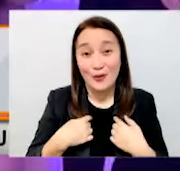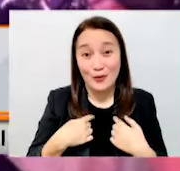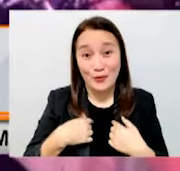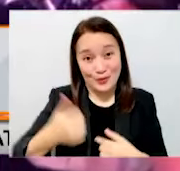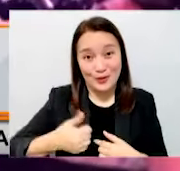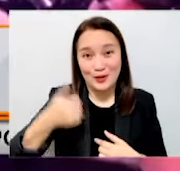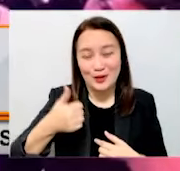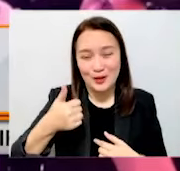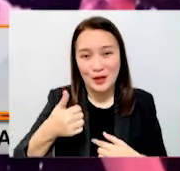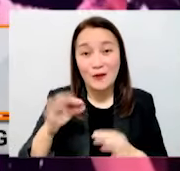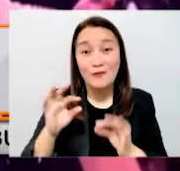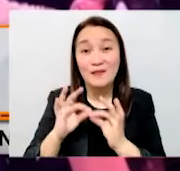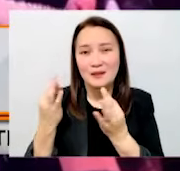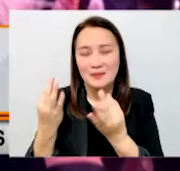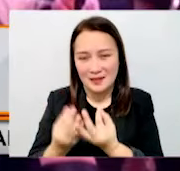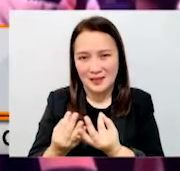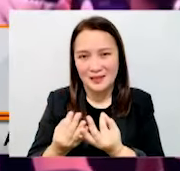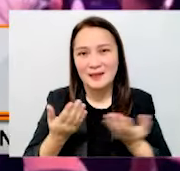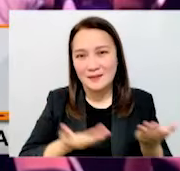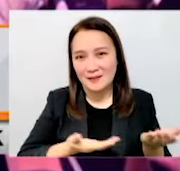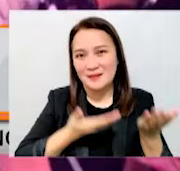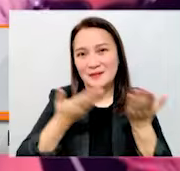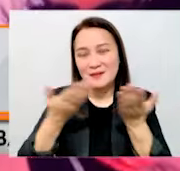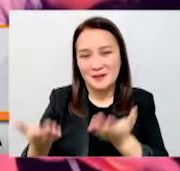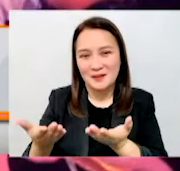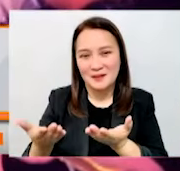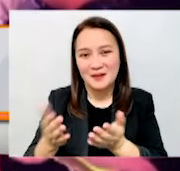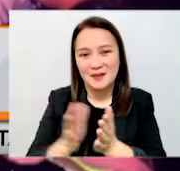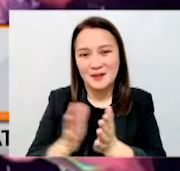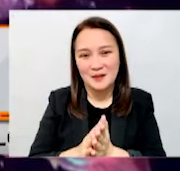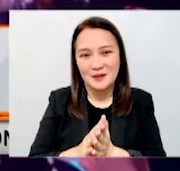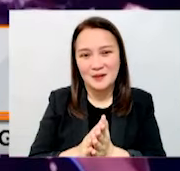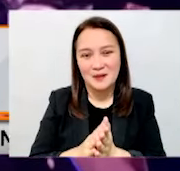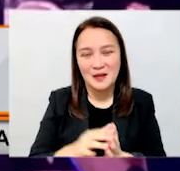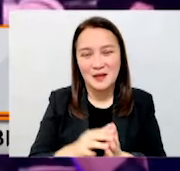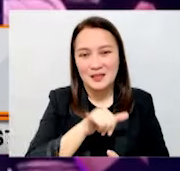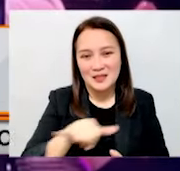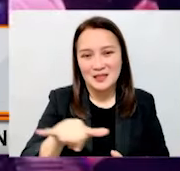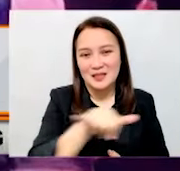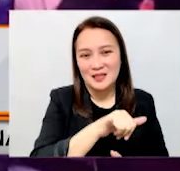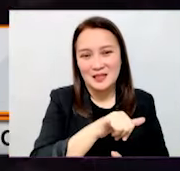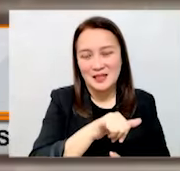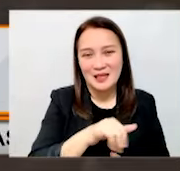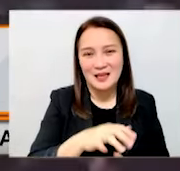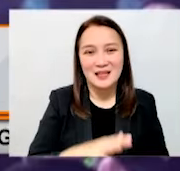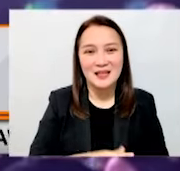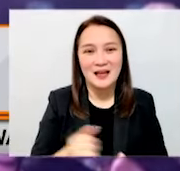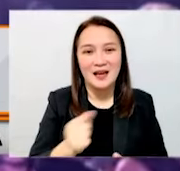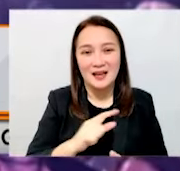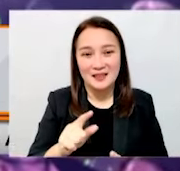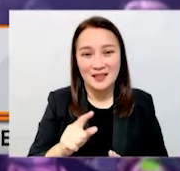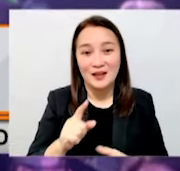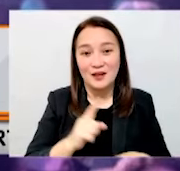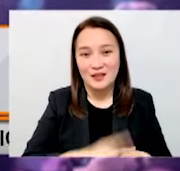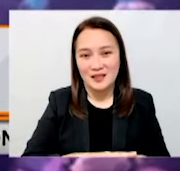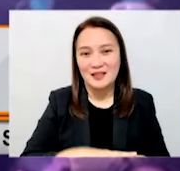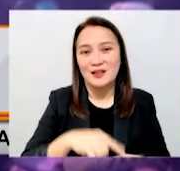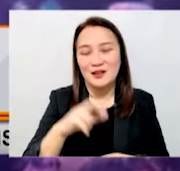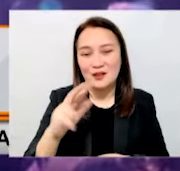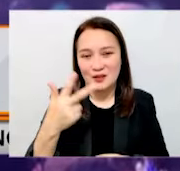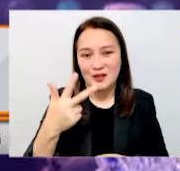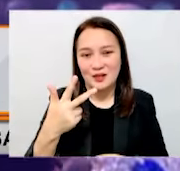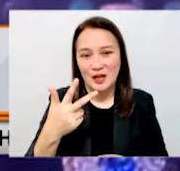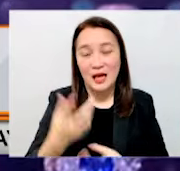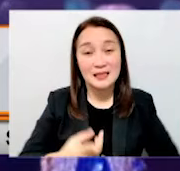pamilya, iniaalay ni Maxie ang panalo sa kapwa queens sa Season 3. I am dedicating this win to